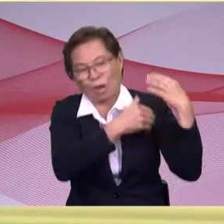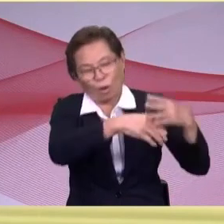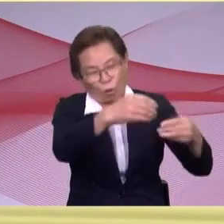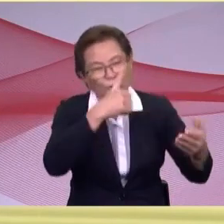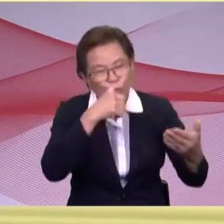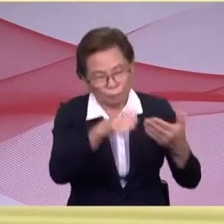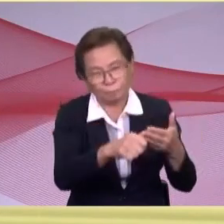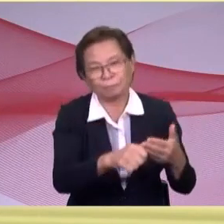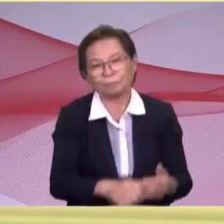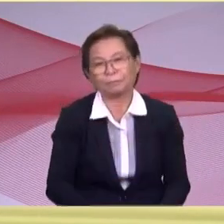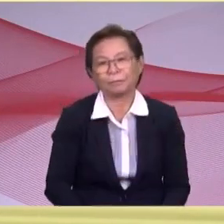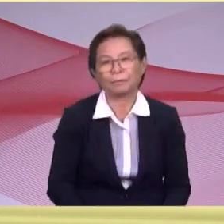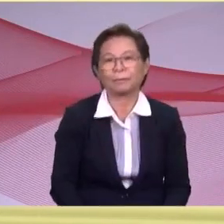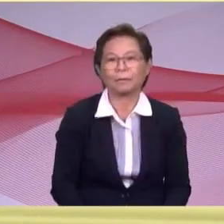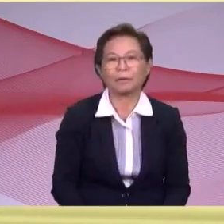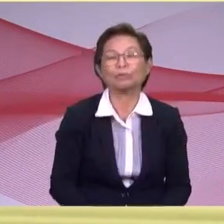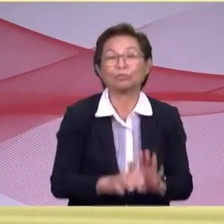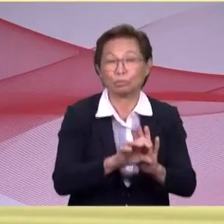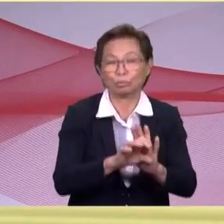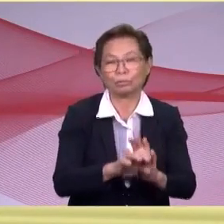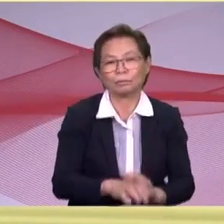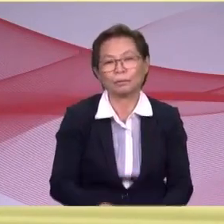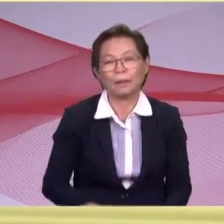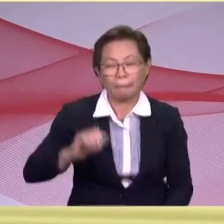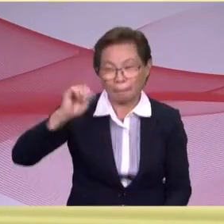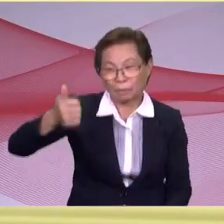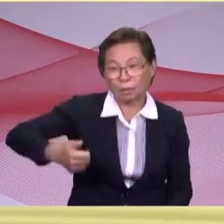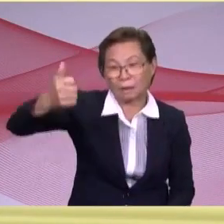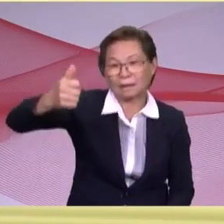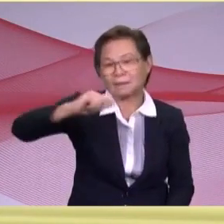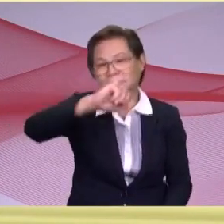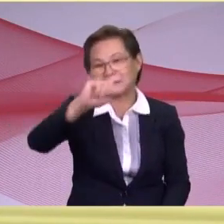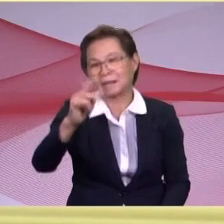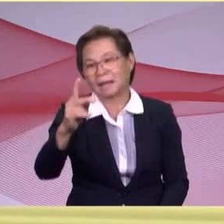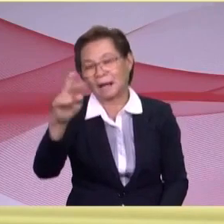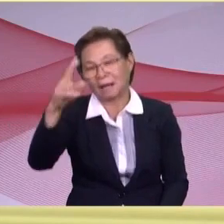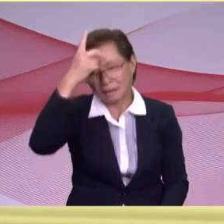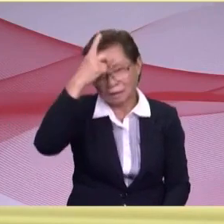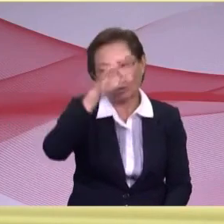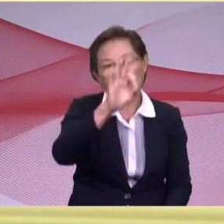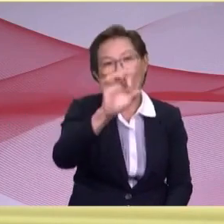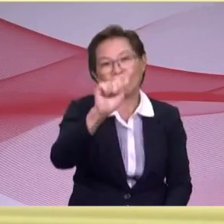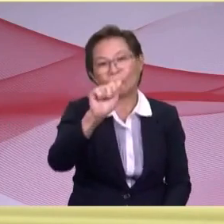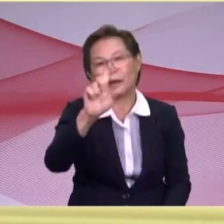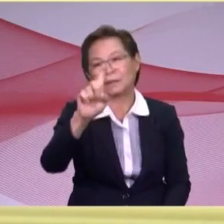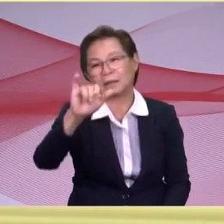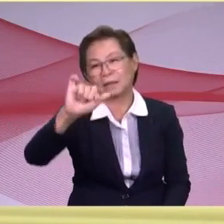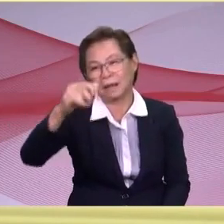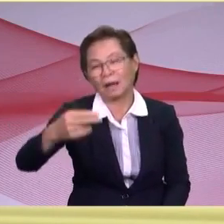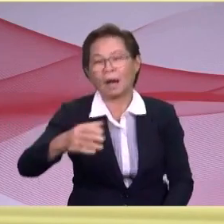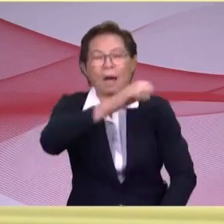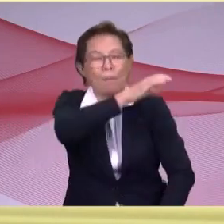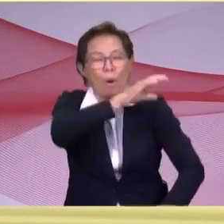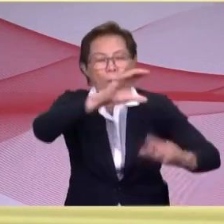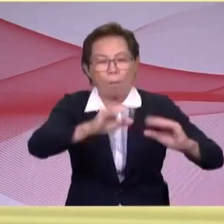mengeluarkan surat. Besok, Menteri Kanan Kejaraya, Datuk Seri Fadilah akan